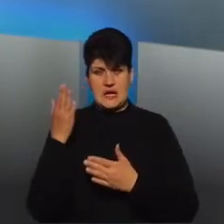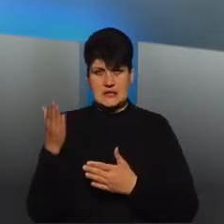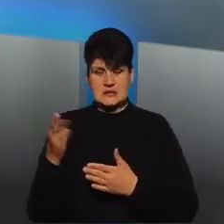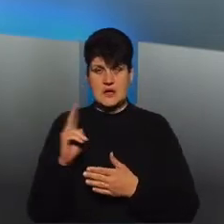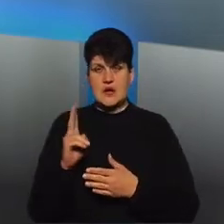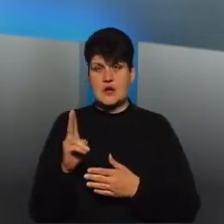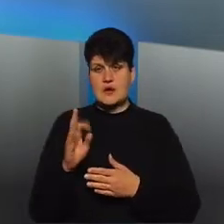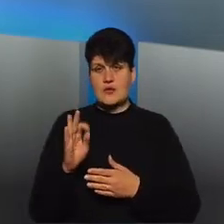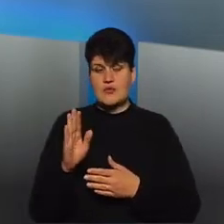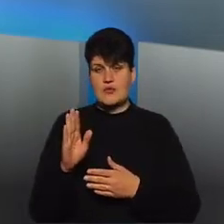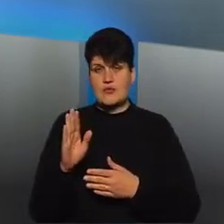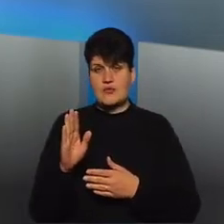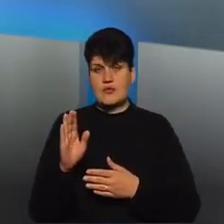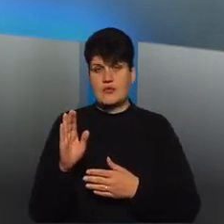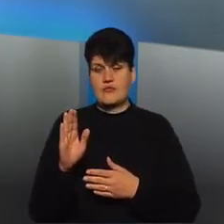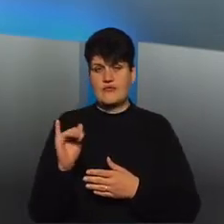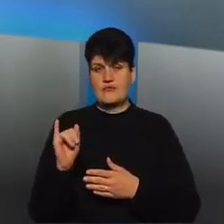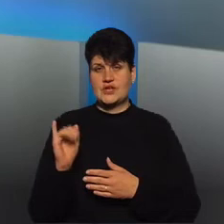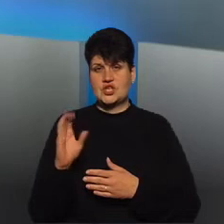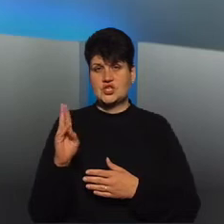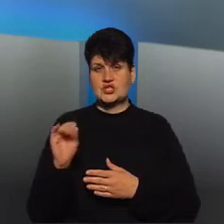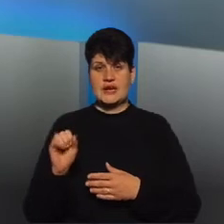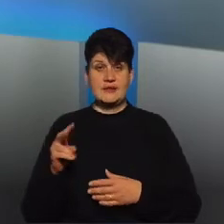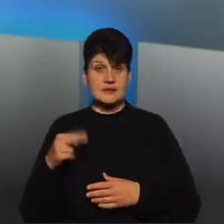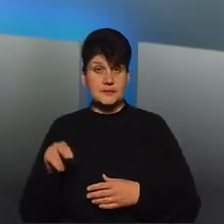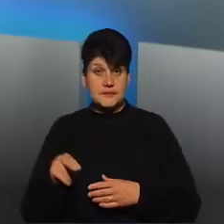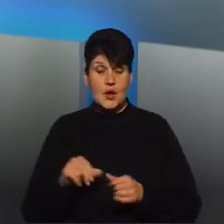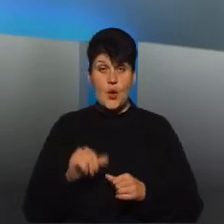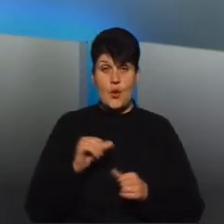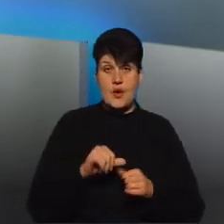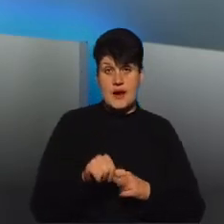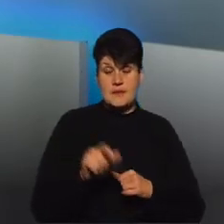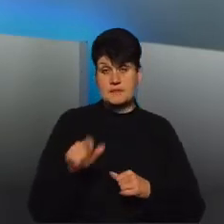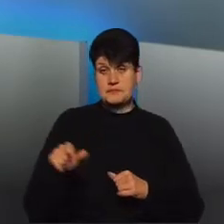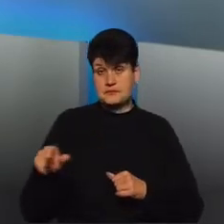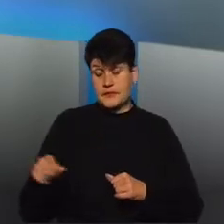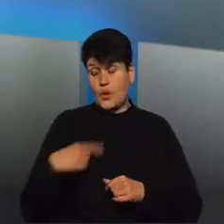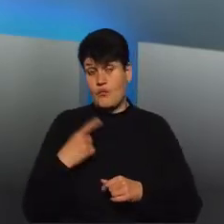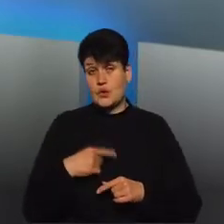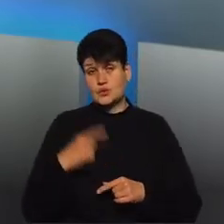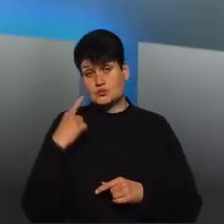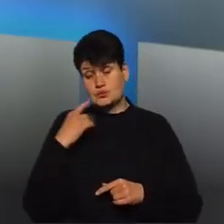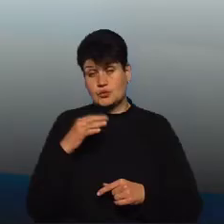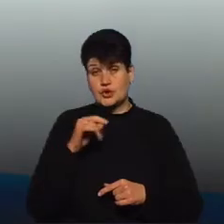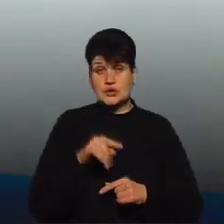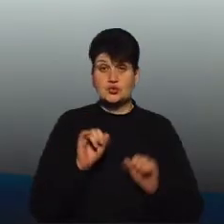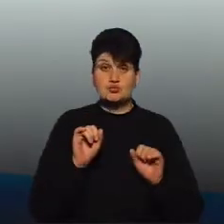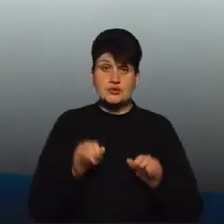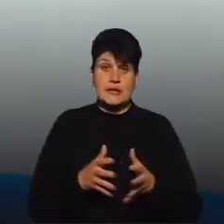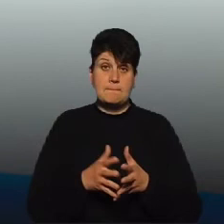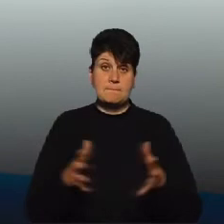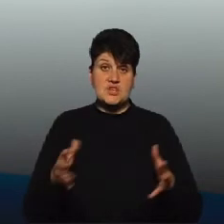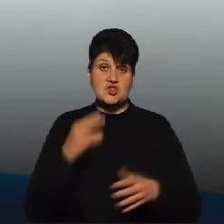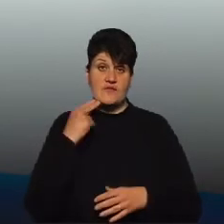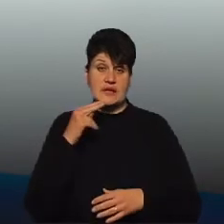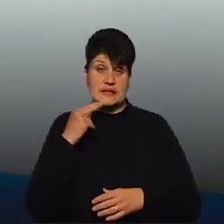І окремі експерти висловлюють думку про те, що, очевидно, найбільш ефективними на